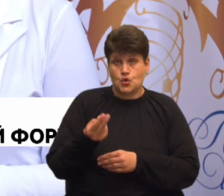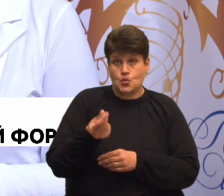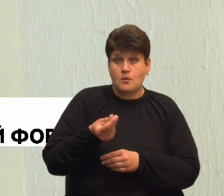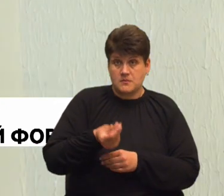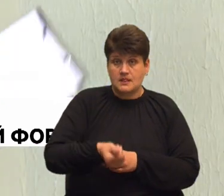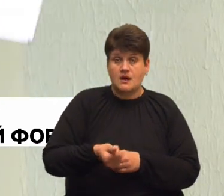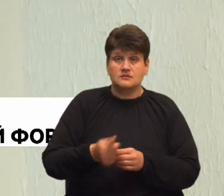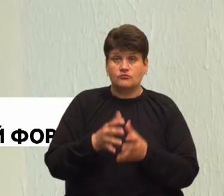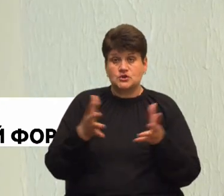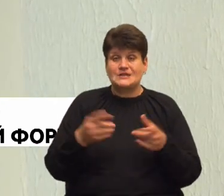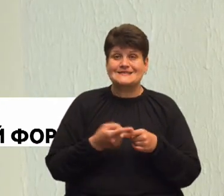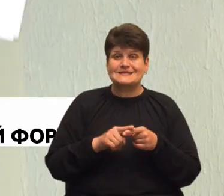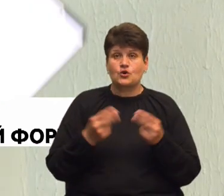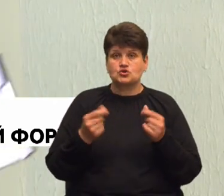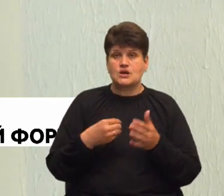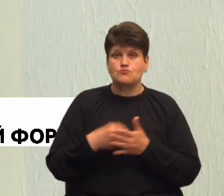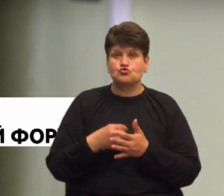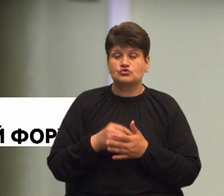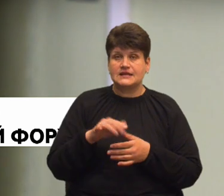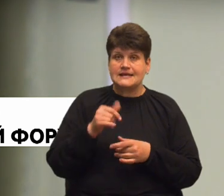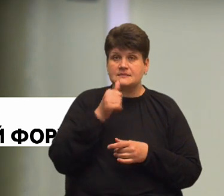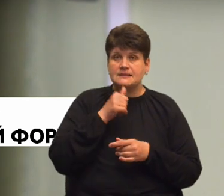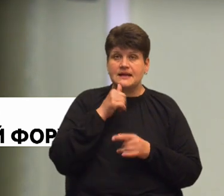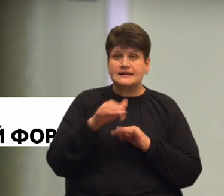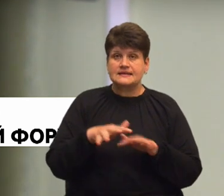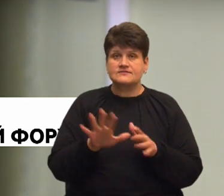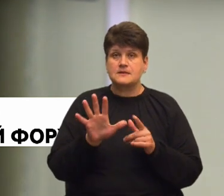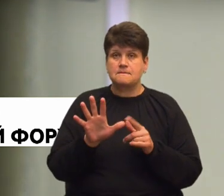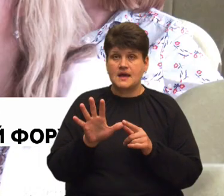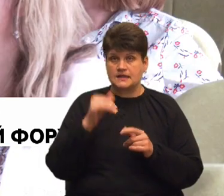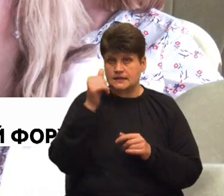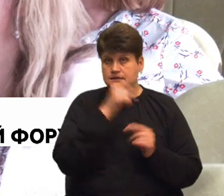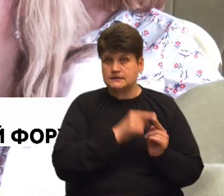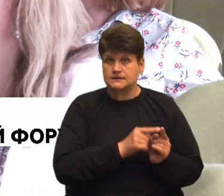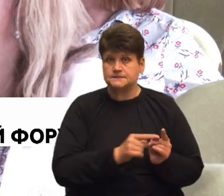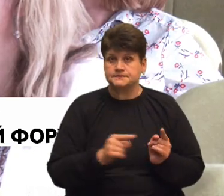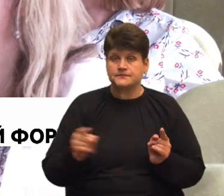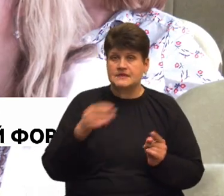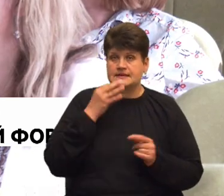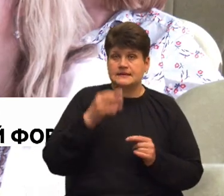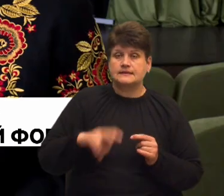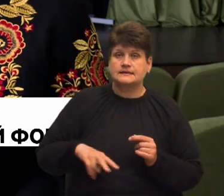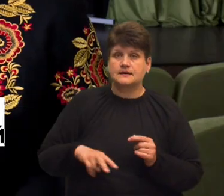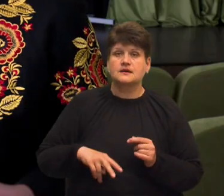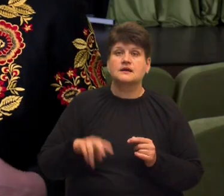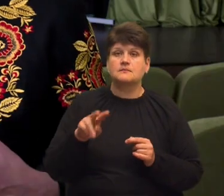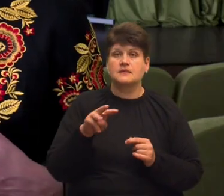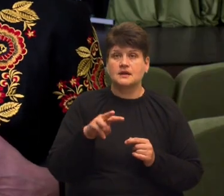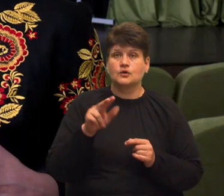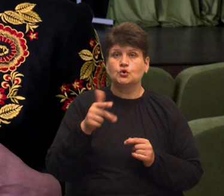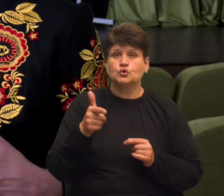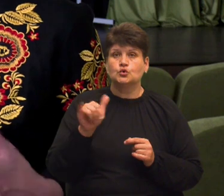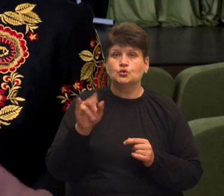кошти бюджету експериментальна діяльність у ліцеї триває п'ятий рік розповіла директорка цього навчального закладу Марія Гудима Ми